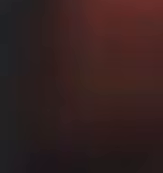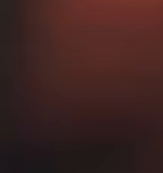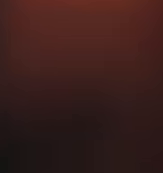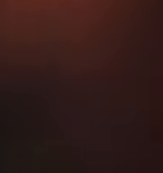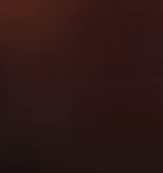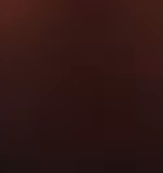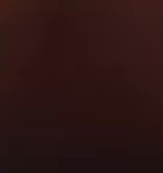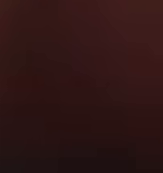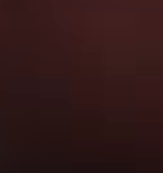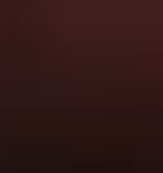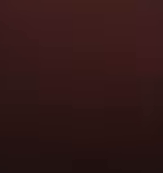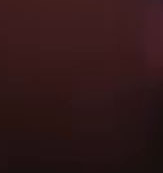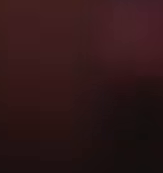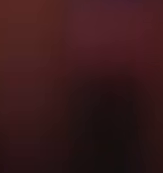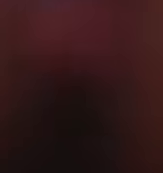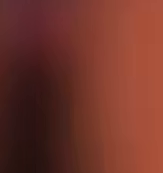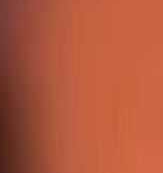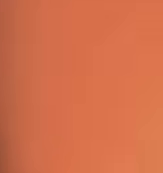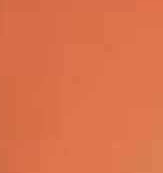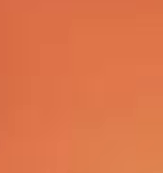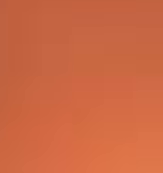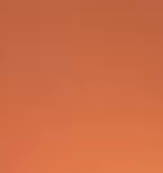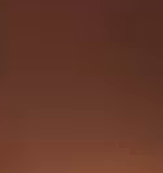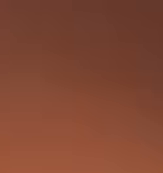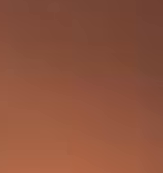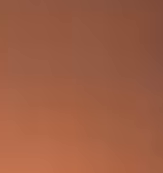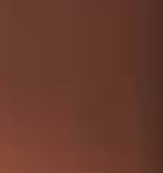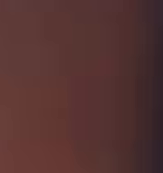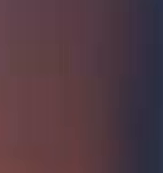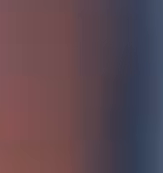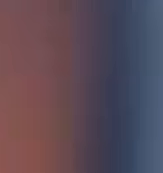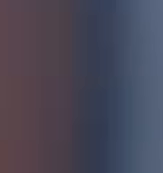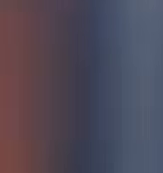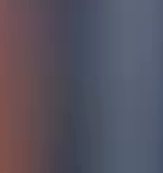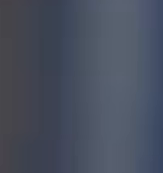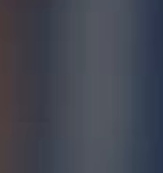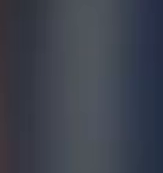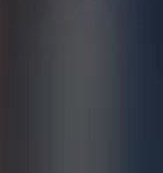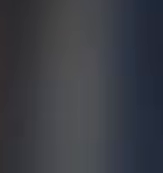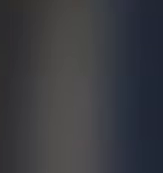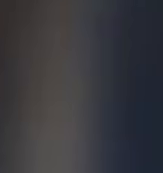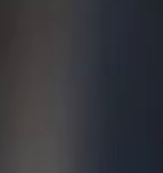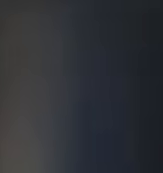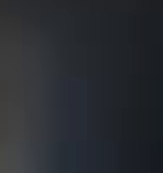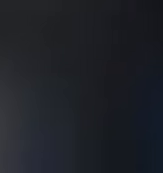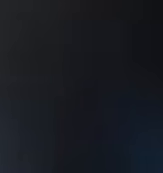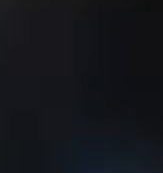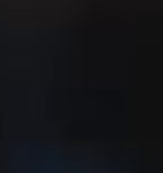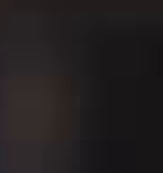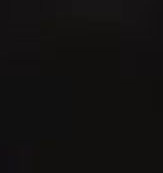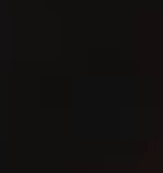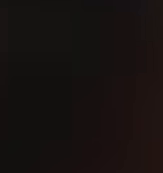Selatan. Api cepat melahap bangunan rumah yang sebagian besar terbuat dari kayu. Api bisa dipadamkan